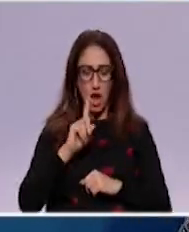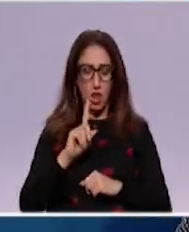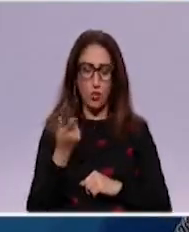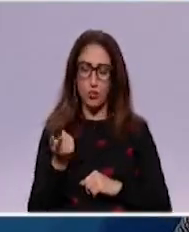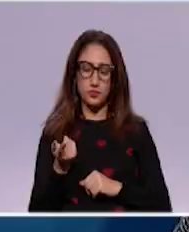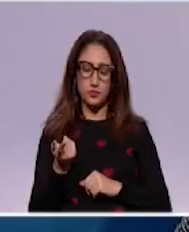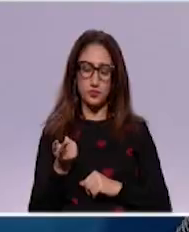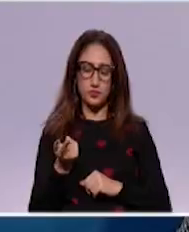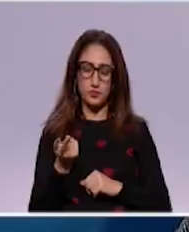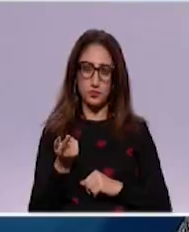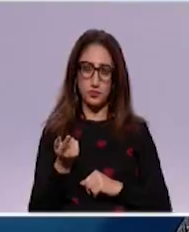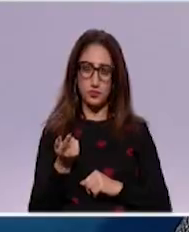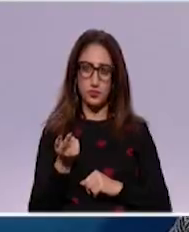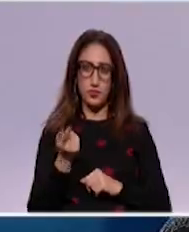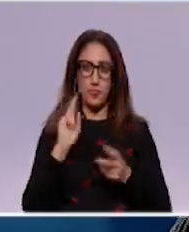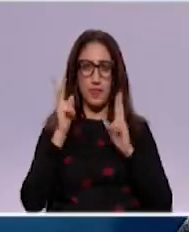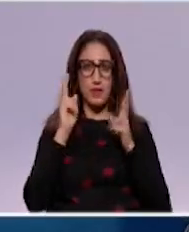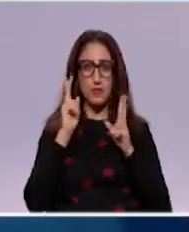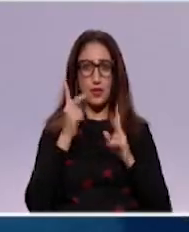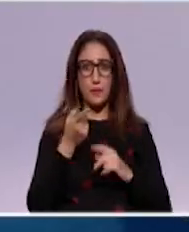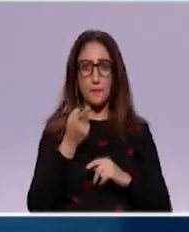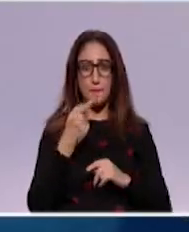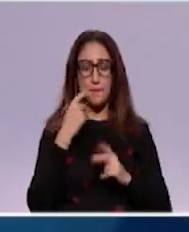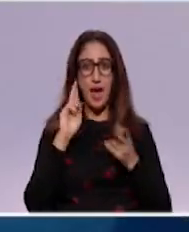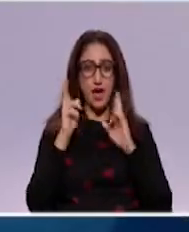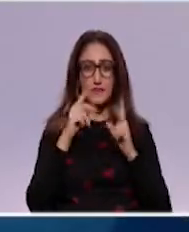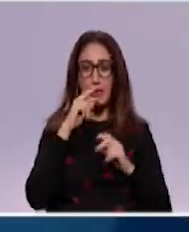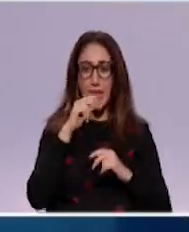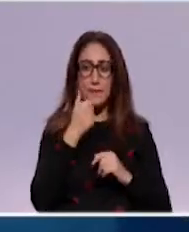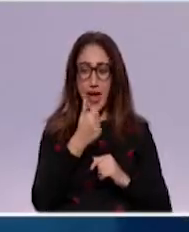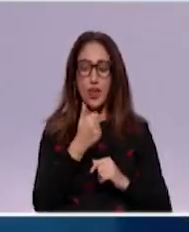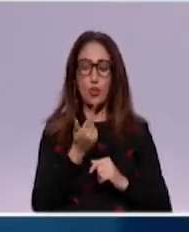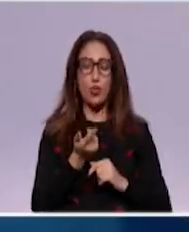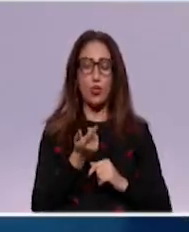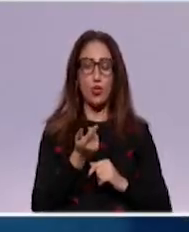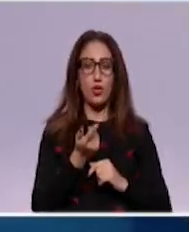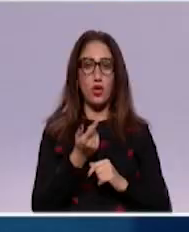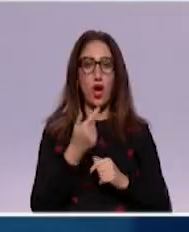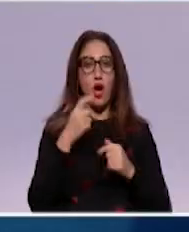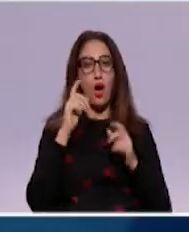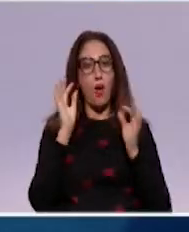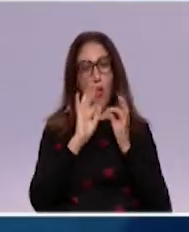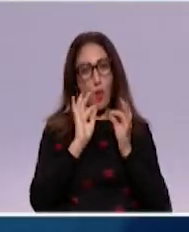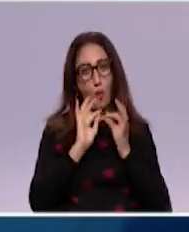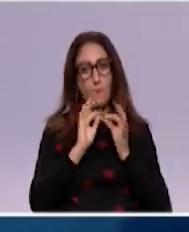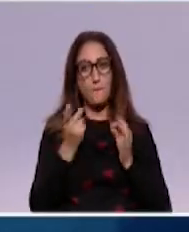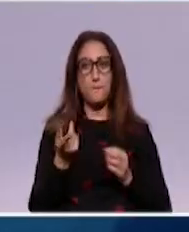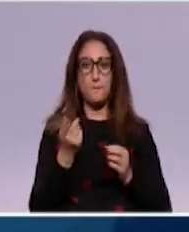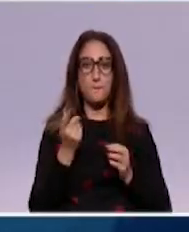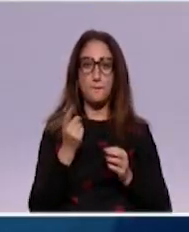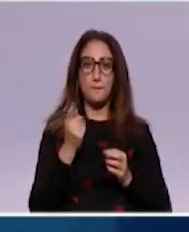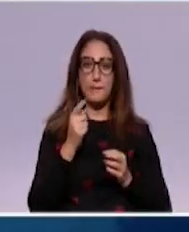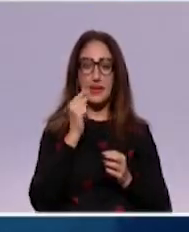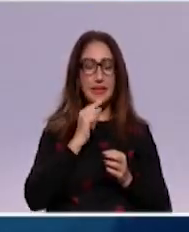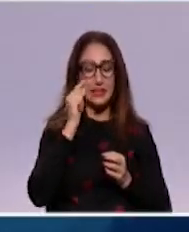اسال الناس بتوع المهرجانات ليه ما تعملش مهرجانات عاطفية وطنية